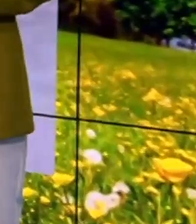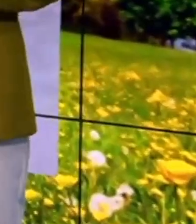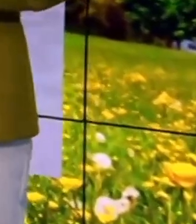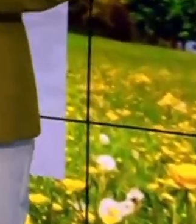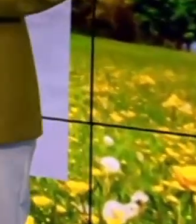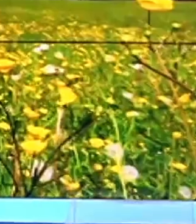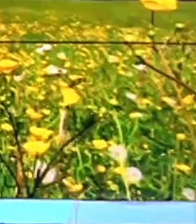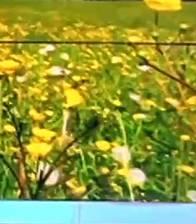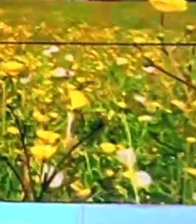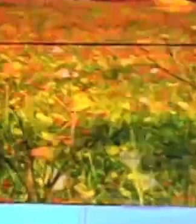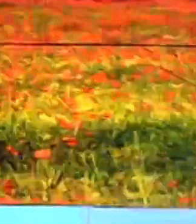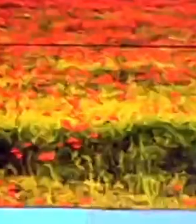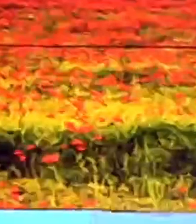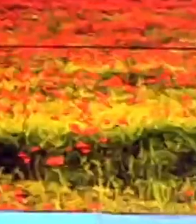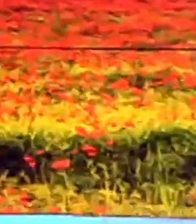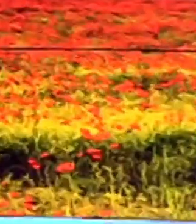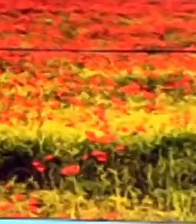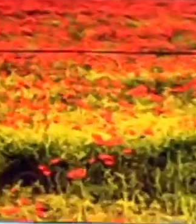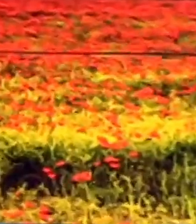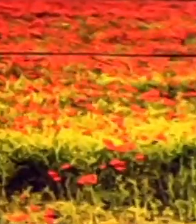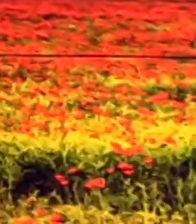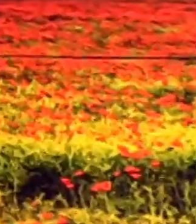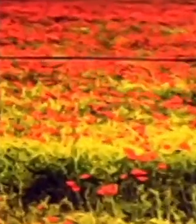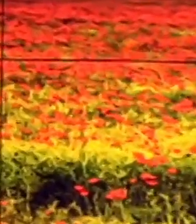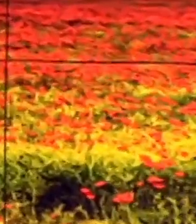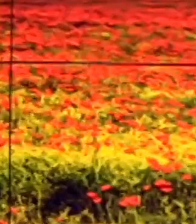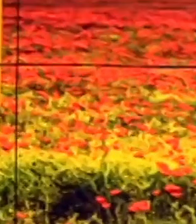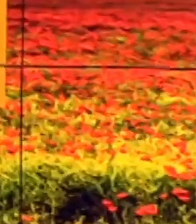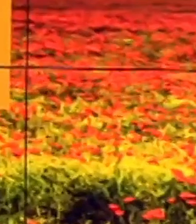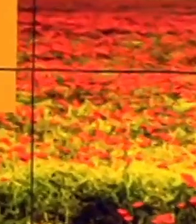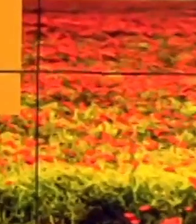дейін көтеріледі. Астанада өткінші жауын жауы ықтимал, күндіз